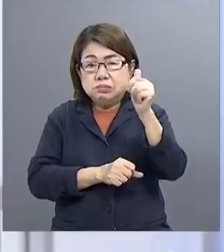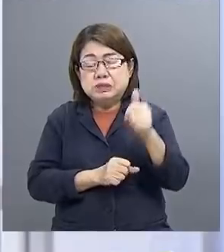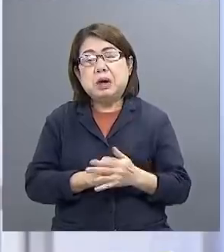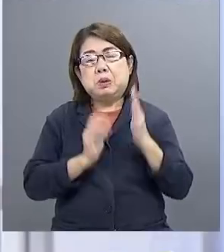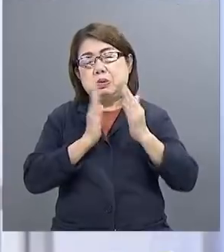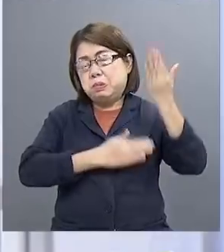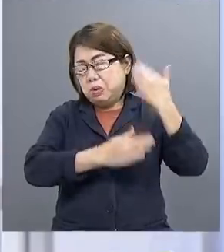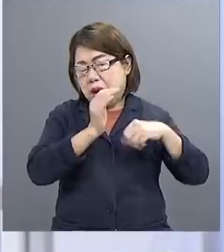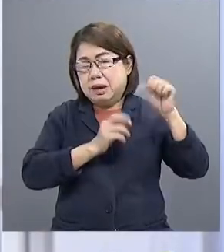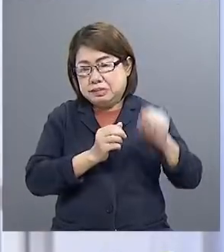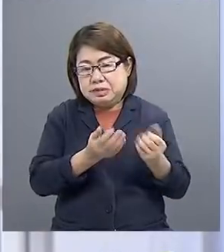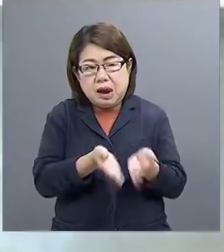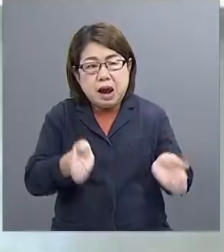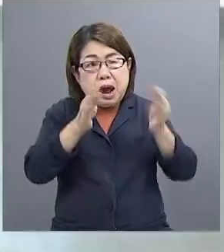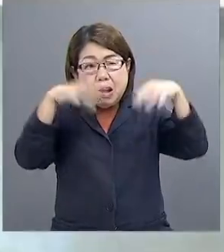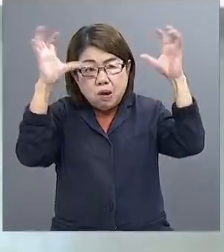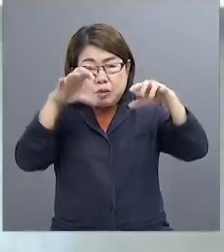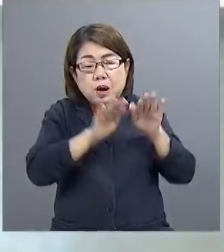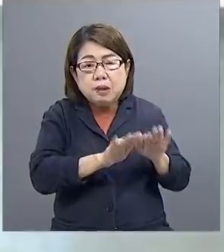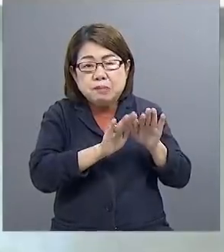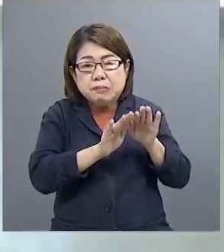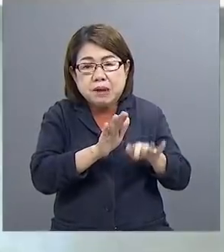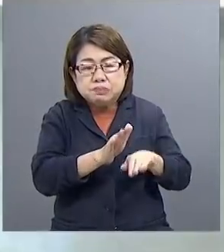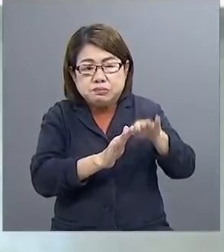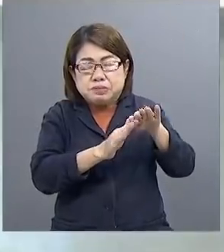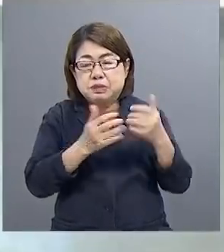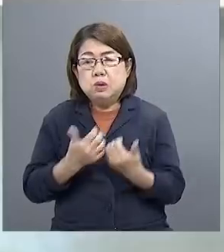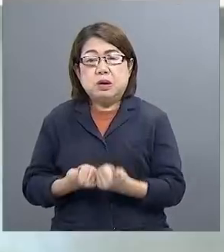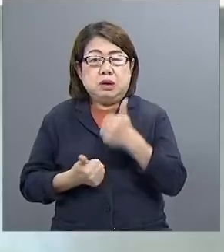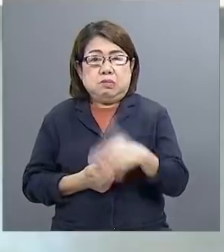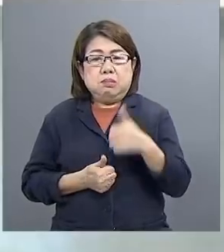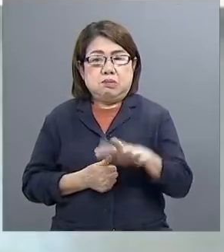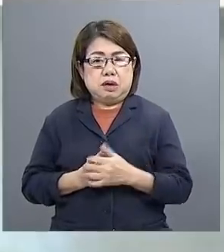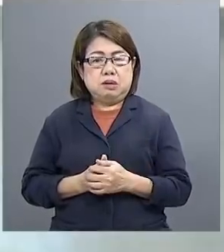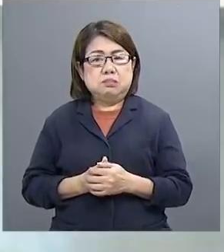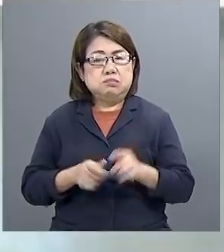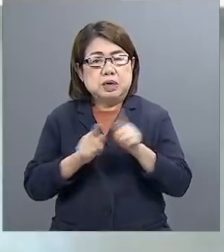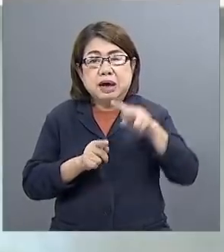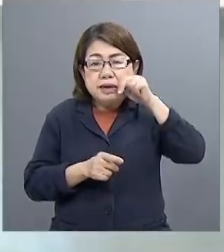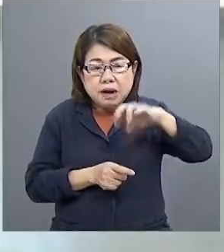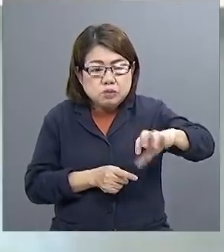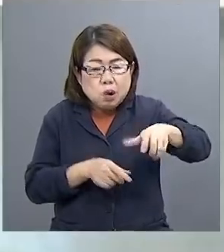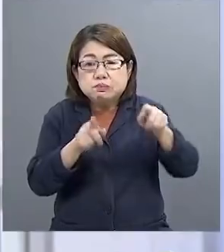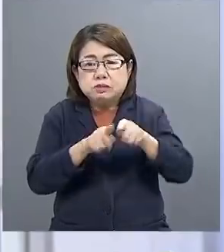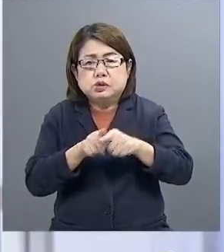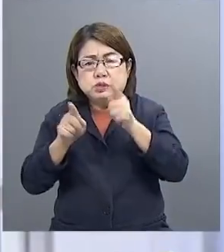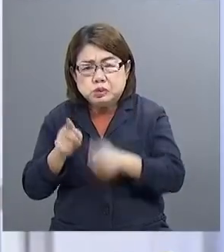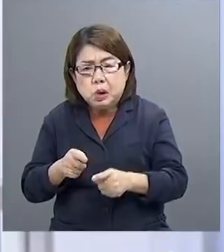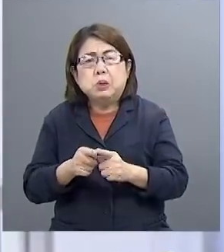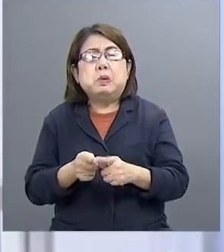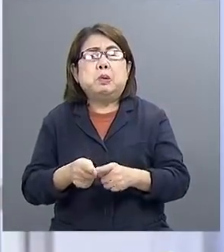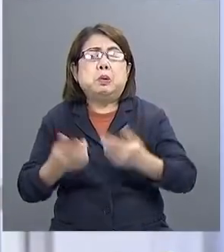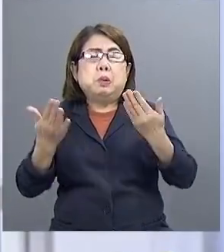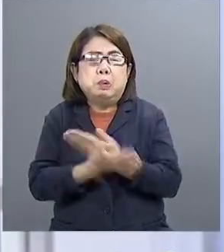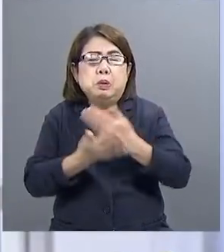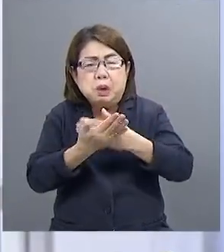กันเนี่ยเดี๋ยวนี้คือไม่ได้แล้วน่ะร้องผมก็ไม่ได้บางทีน้ำกรองก็ยังต้องระวังอยู่เลยแล้วก็ลองอีกอ่ะนะฮะก่อนไอ้ที่